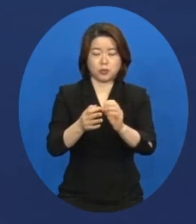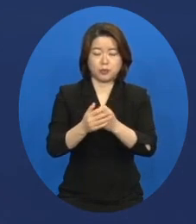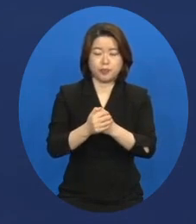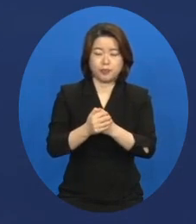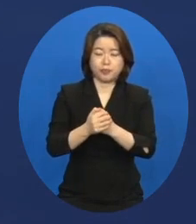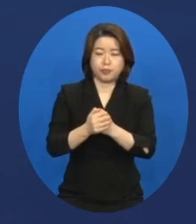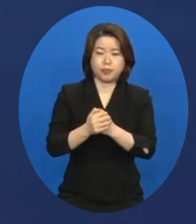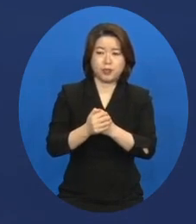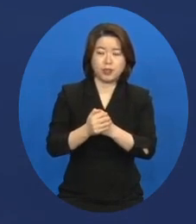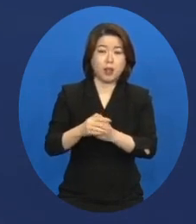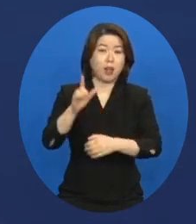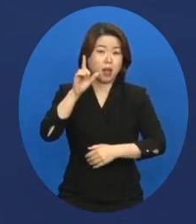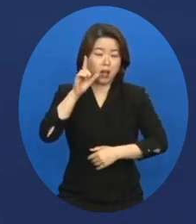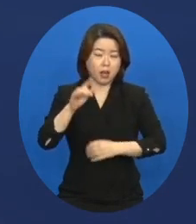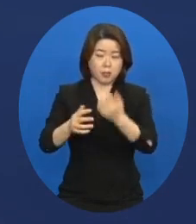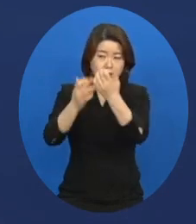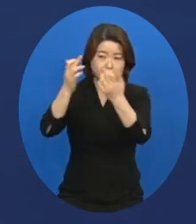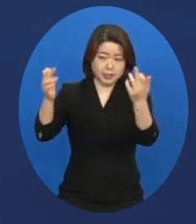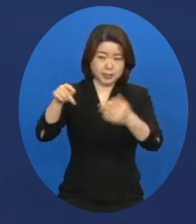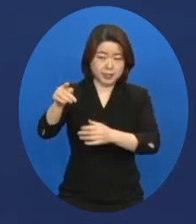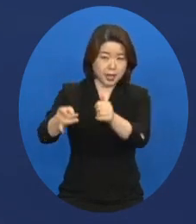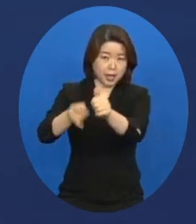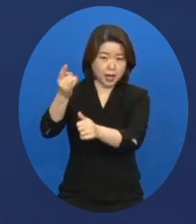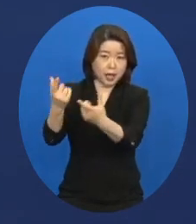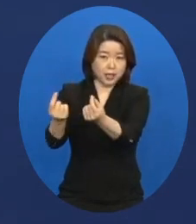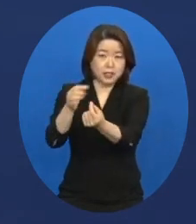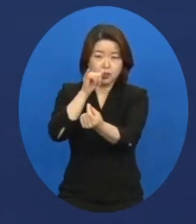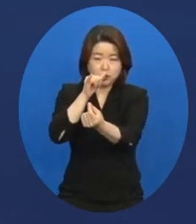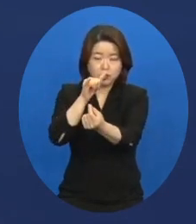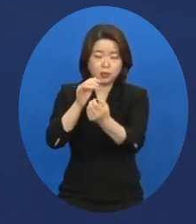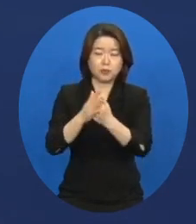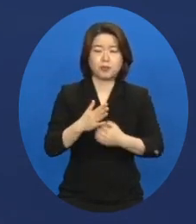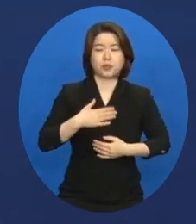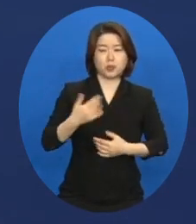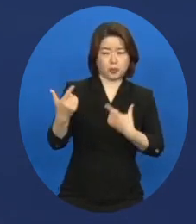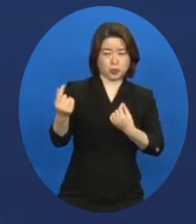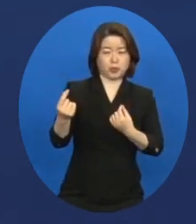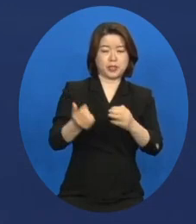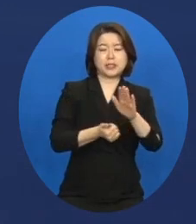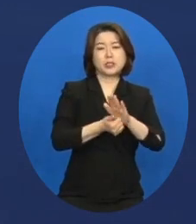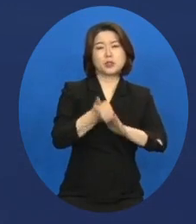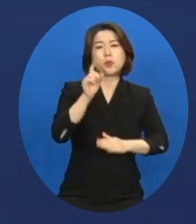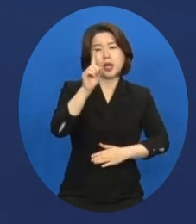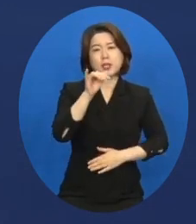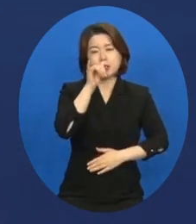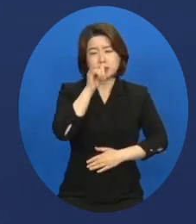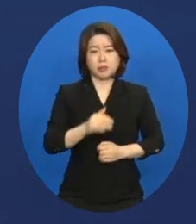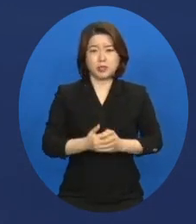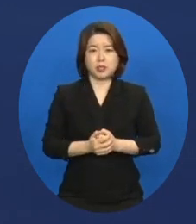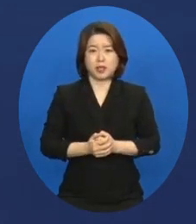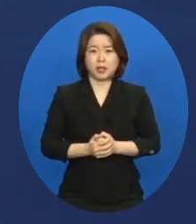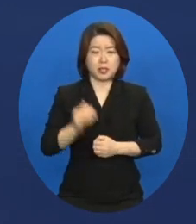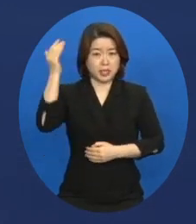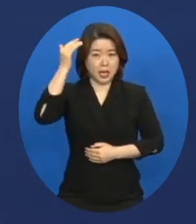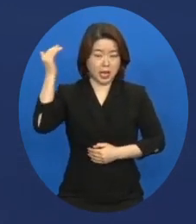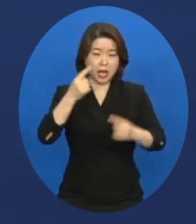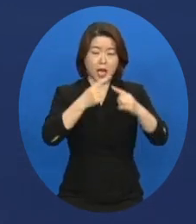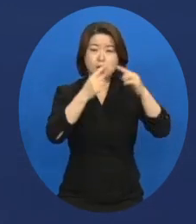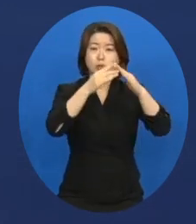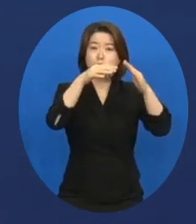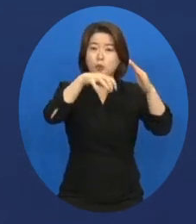갈렙에게 헤브론 산지가 있었듯이 제게도 소원이 있었습니다. 그것은 이 한국 교회